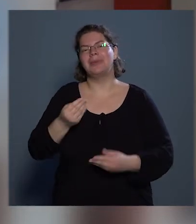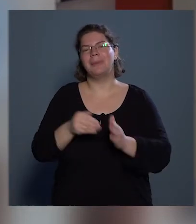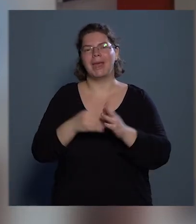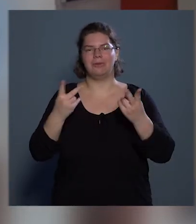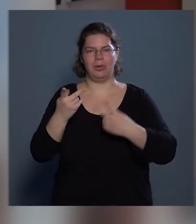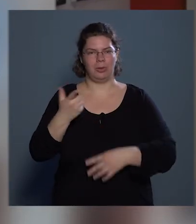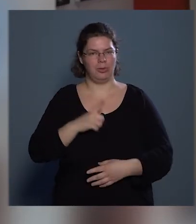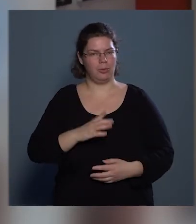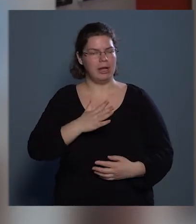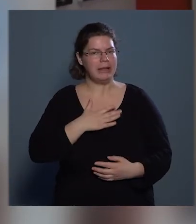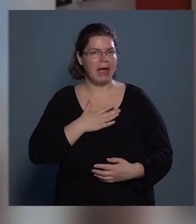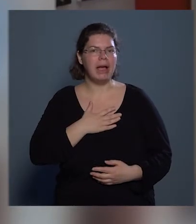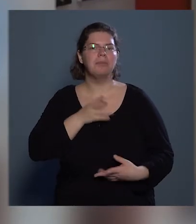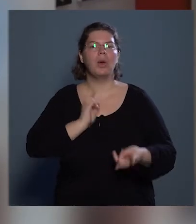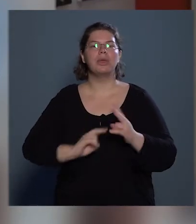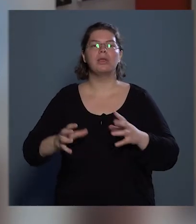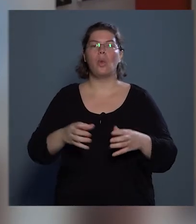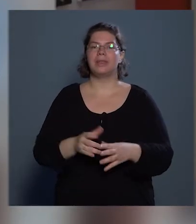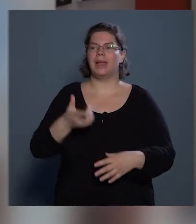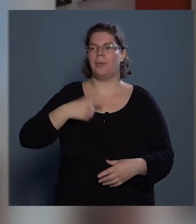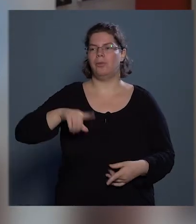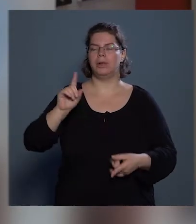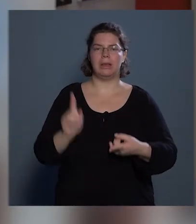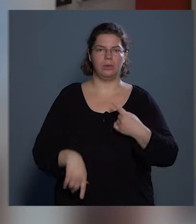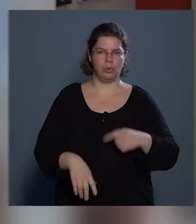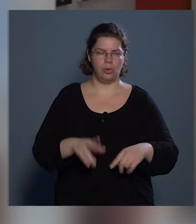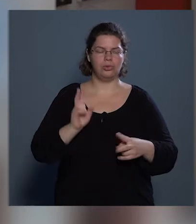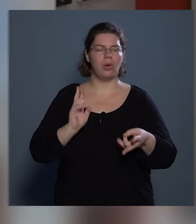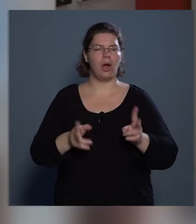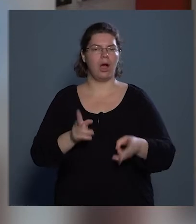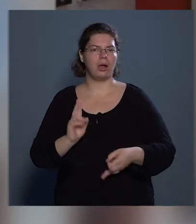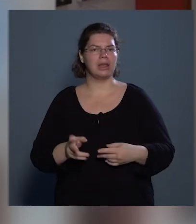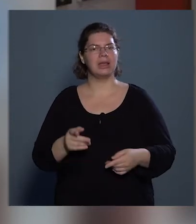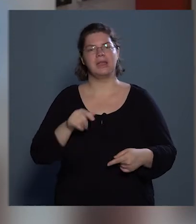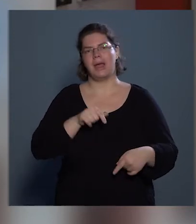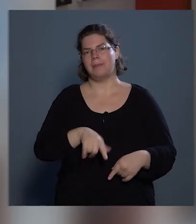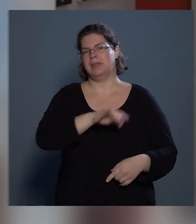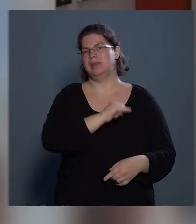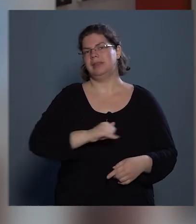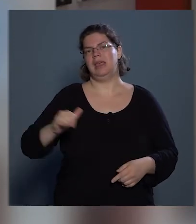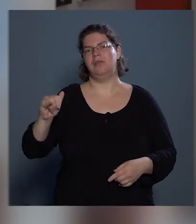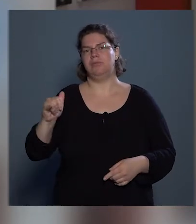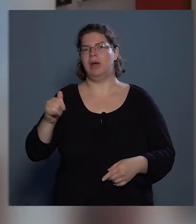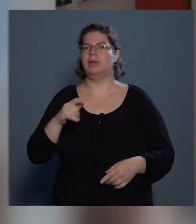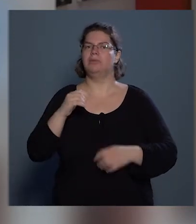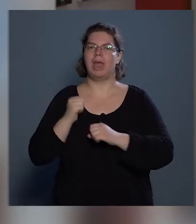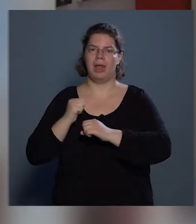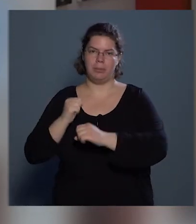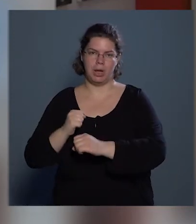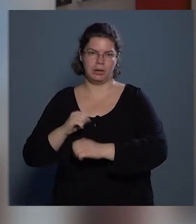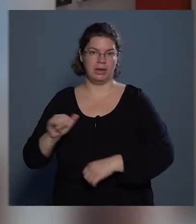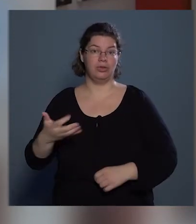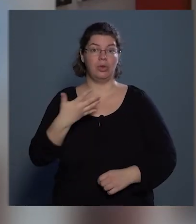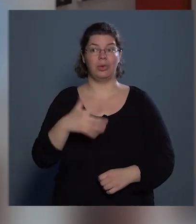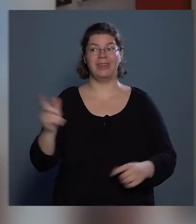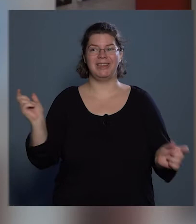ugye az osztályom volt az utolsó, akik ebben az évben elballagtak, és az 50. jubileumot